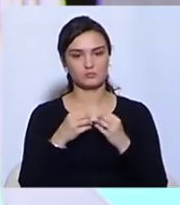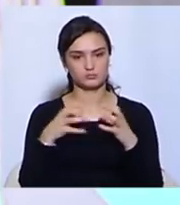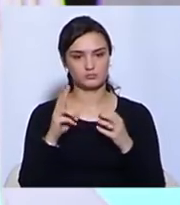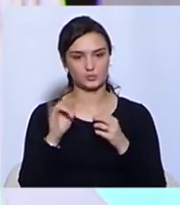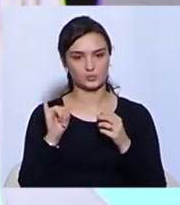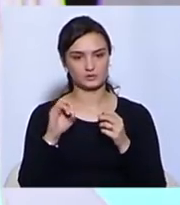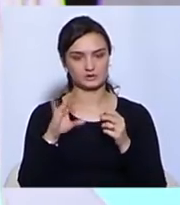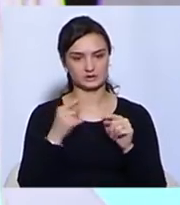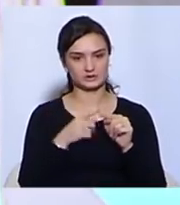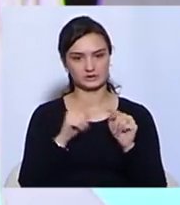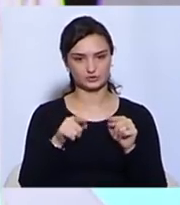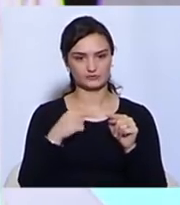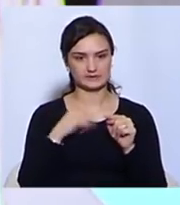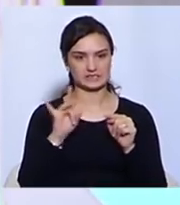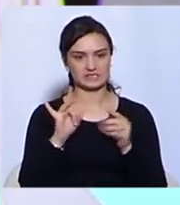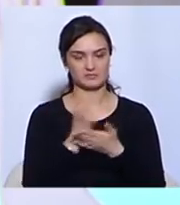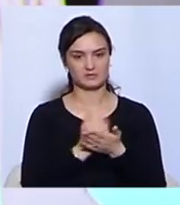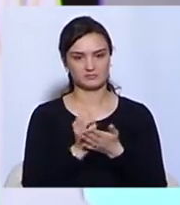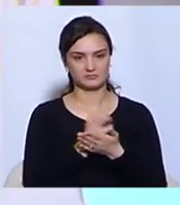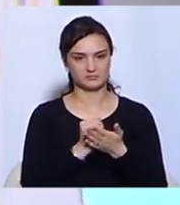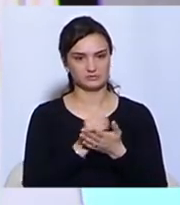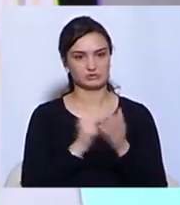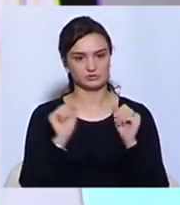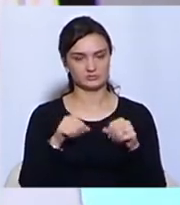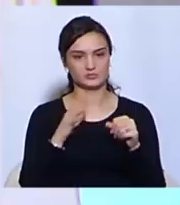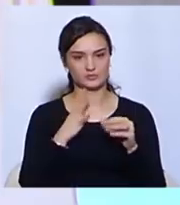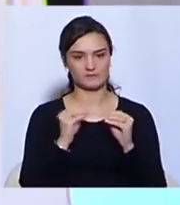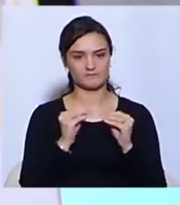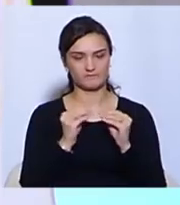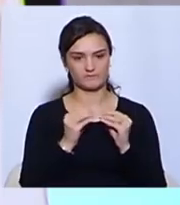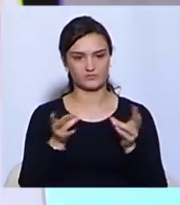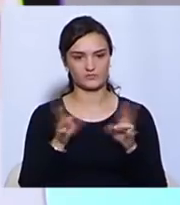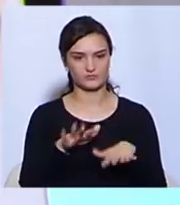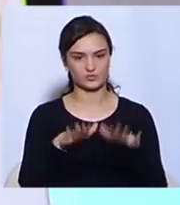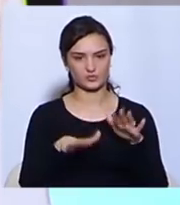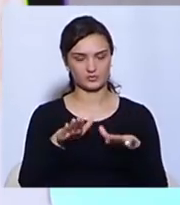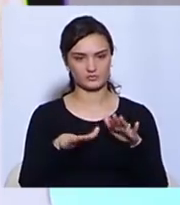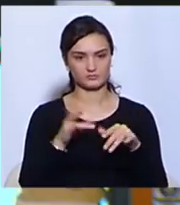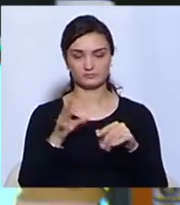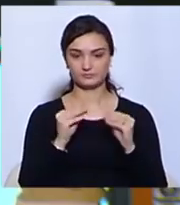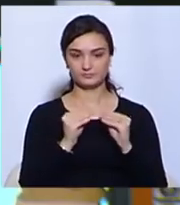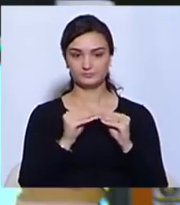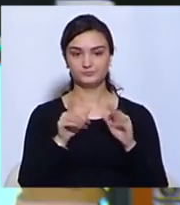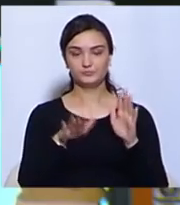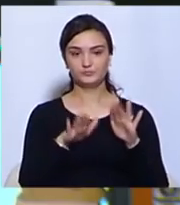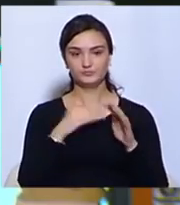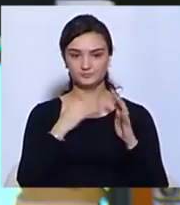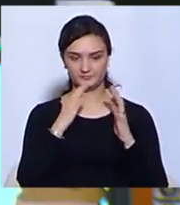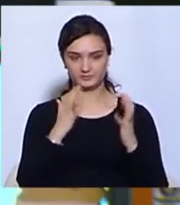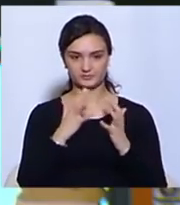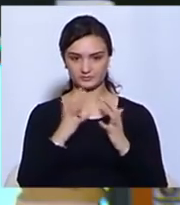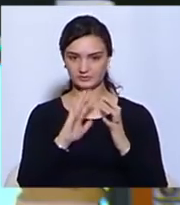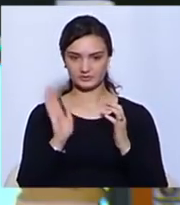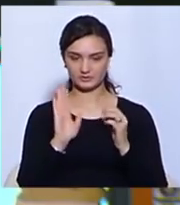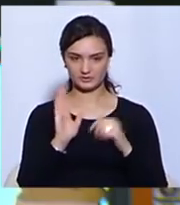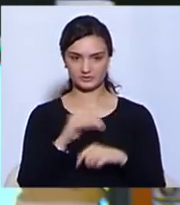წარმოდგენილი, მაშინ როდესაც ჩვენ ცხიმს ვაგროვებთ. შეიძლება დავრჩეთ იგივე წონით კატეგორიაში, მაგრამ ამ წონას ჩვენ ვინარჩუნებთ არა